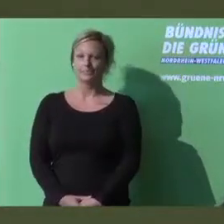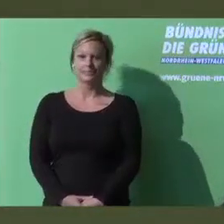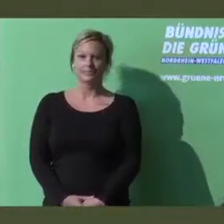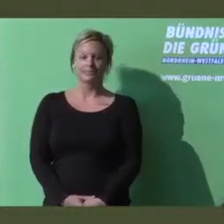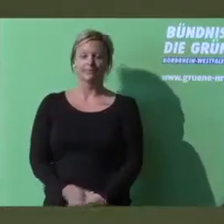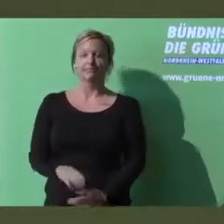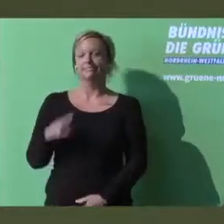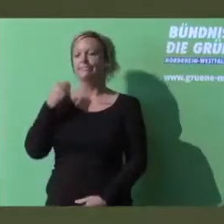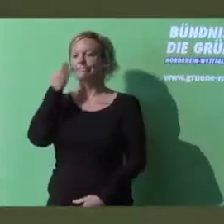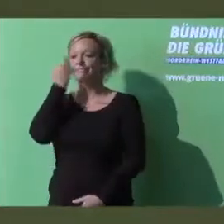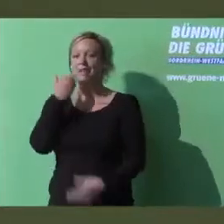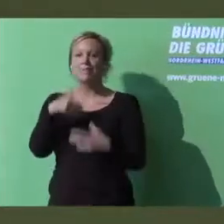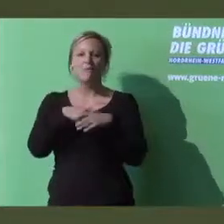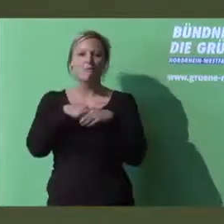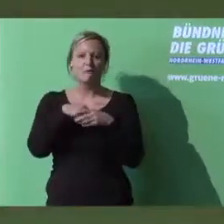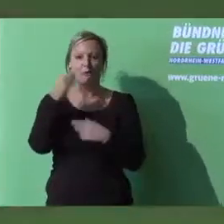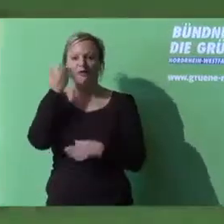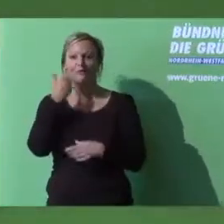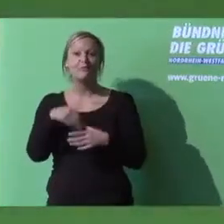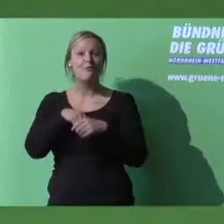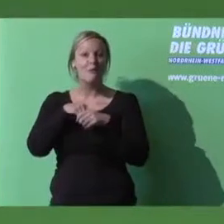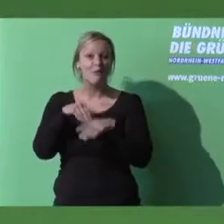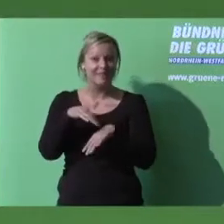Liebe Freundinnen und Freunde,